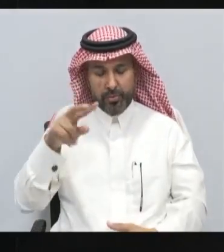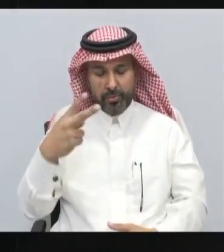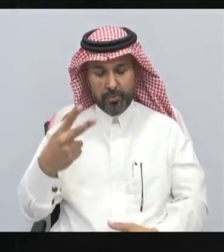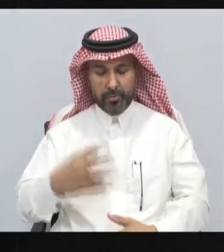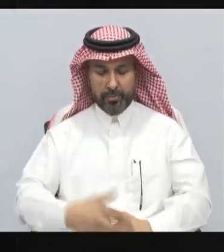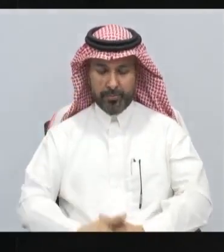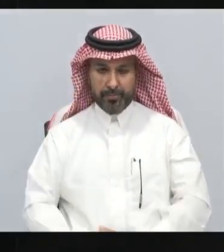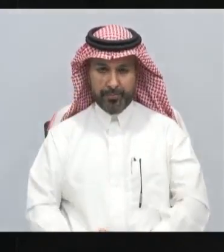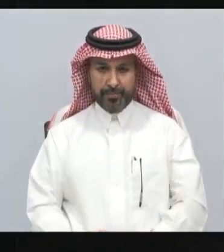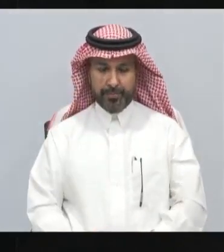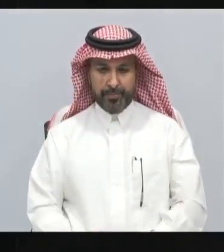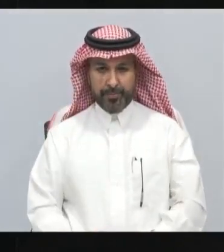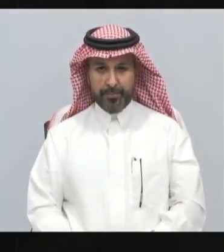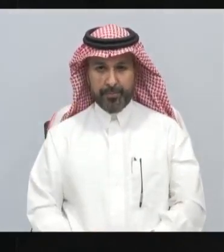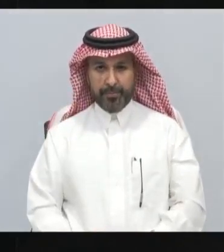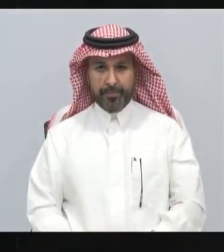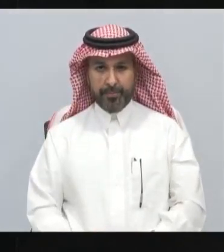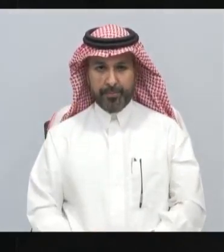اعزائي الطلاب والطالبات